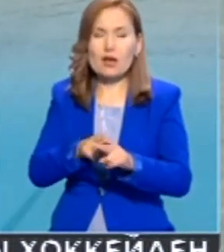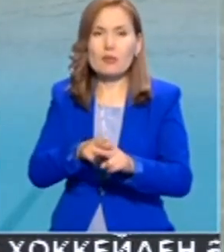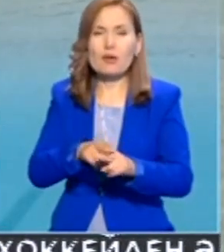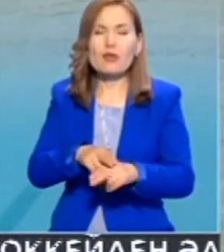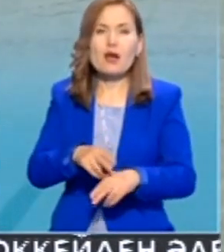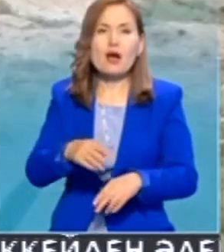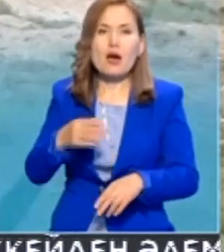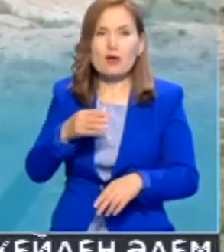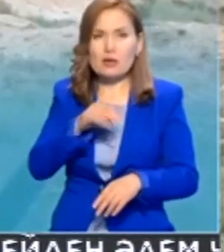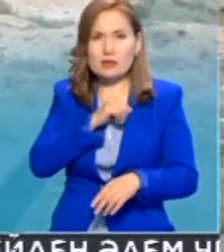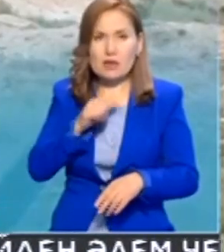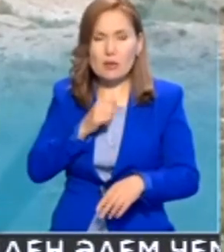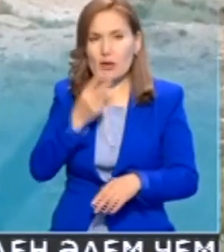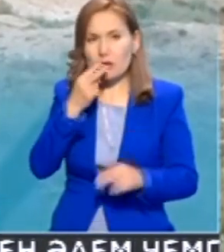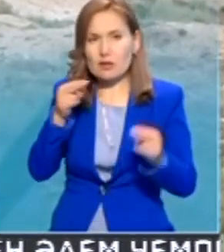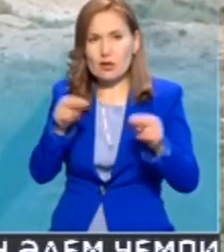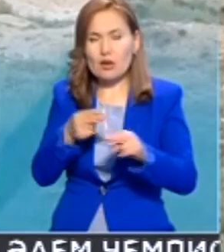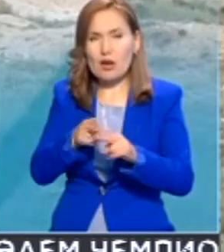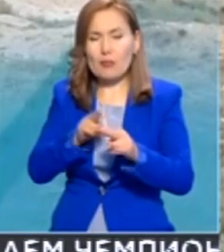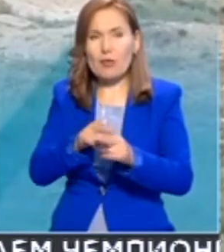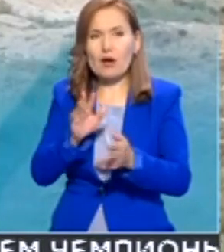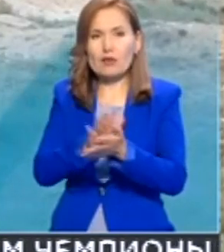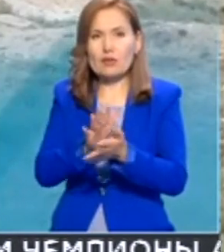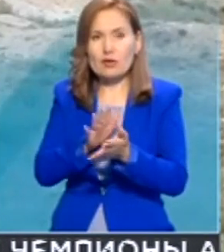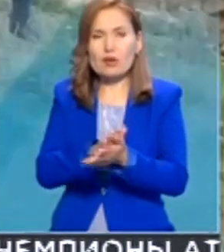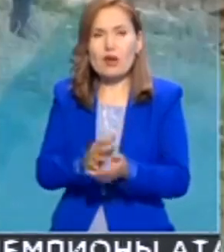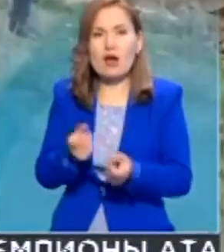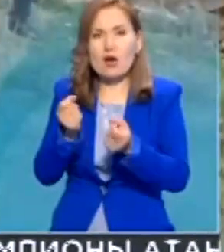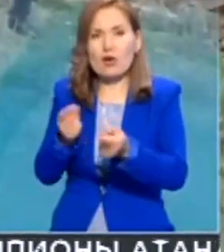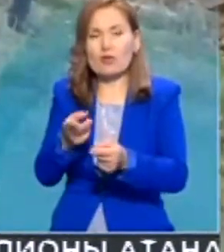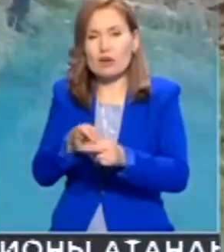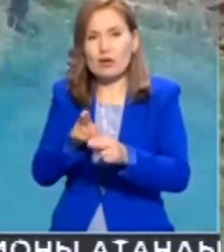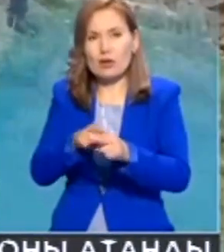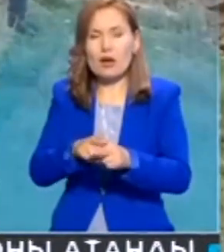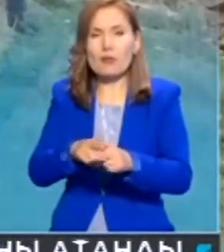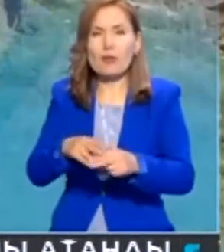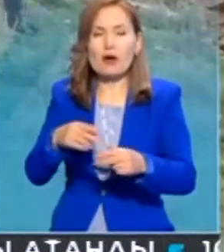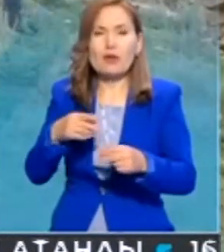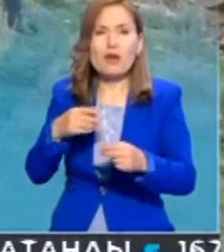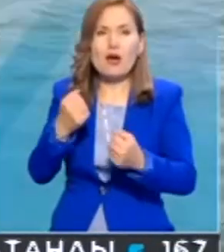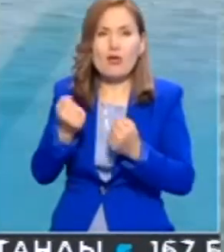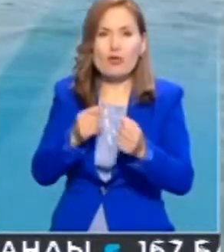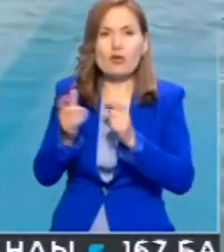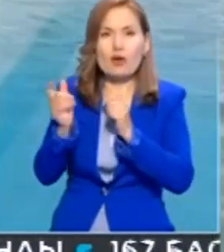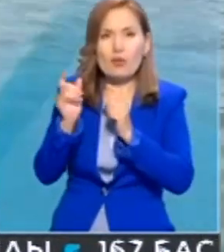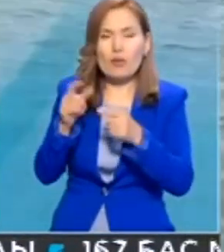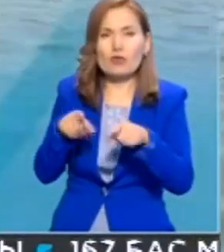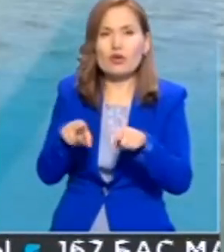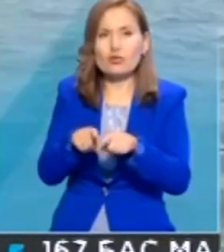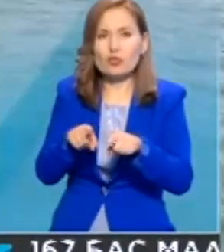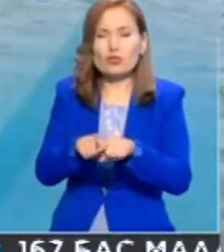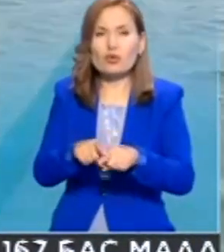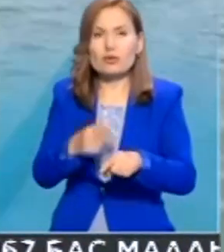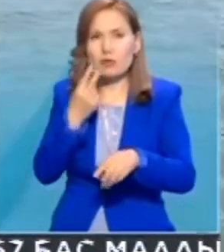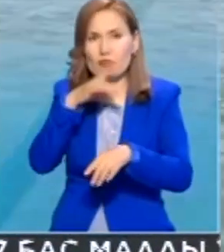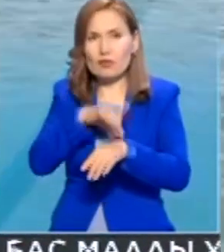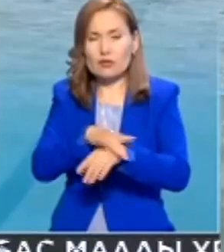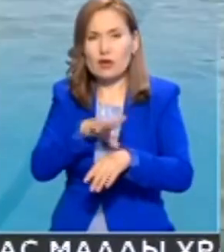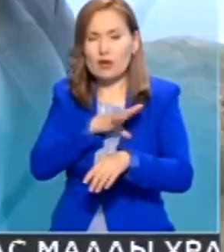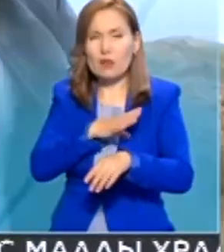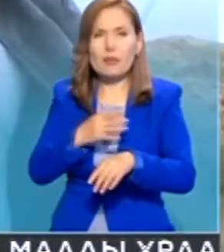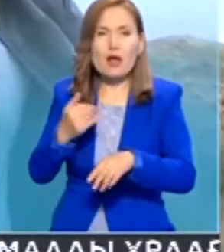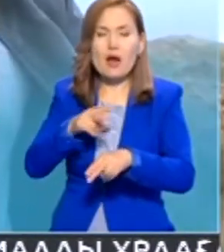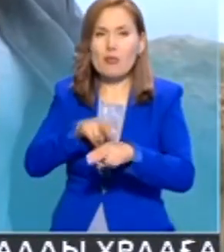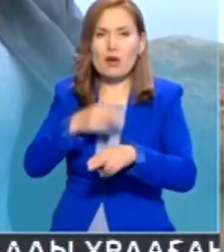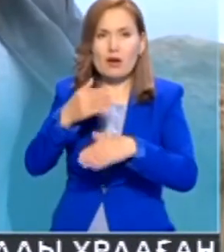жатқанын біз де көрдік. Алайда тілшілер келгенін бір-біріне ескертіп қойса керек, басқалары біз кеткенше жоламады. Оларды тоқтатуға ішкі істер органдары да